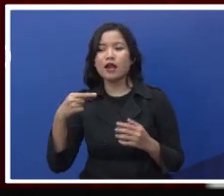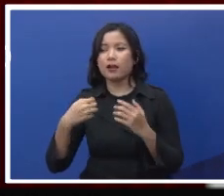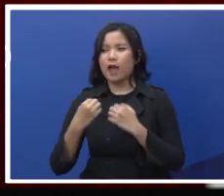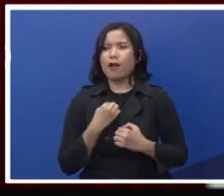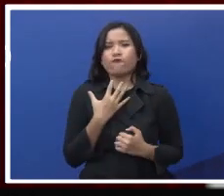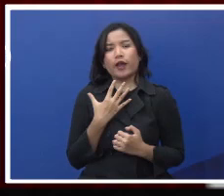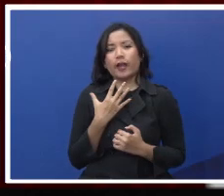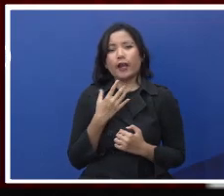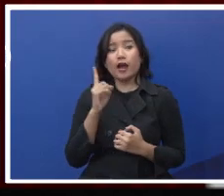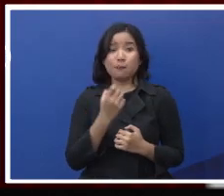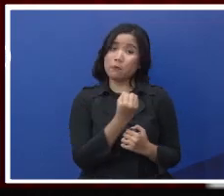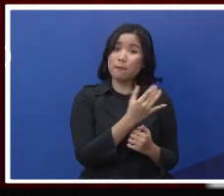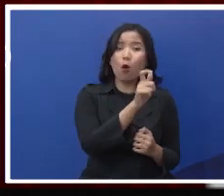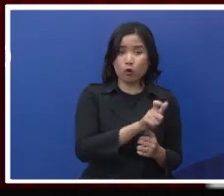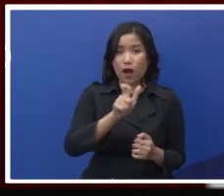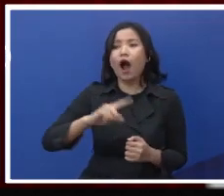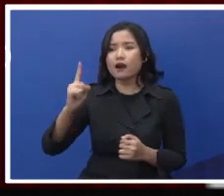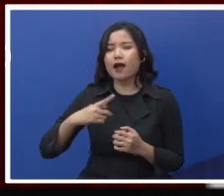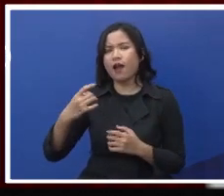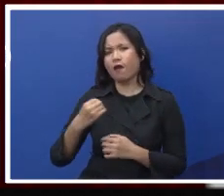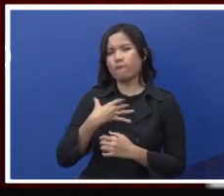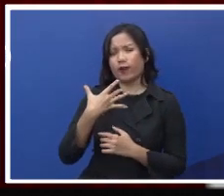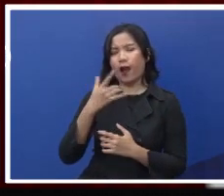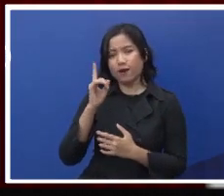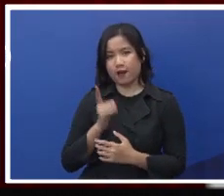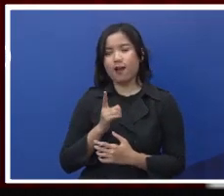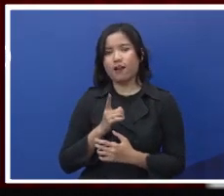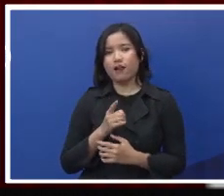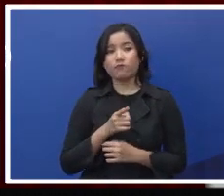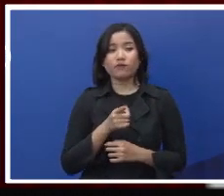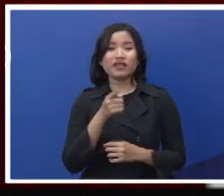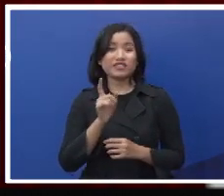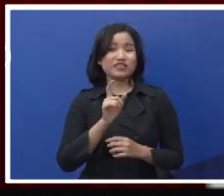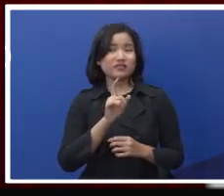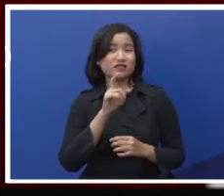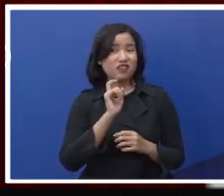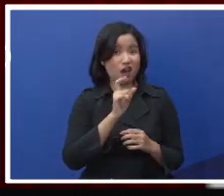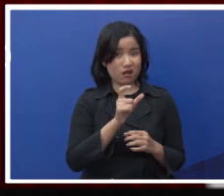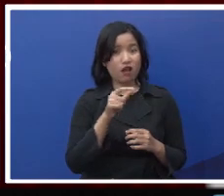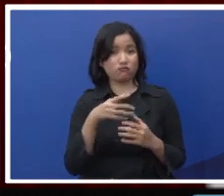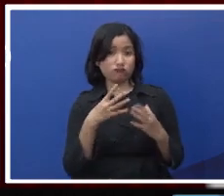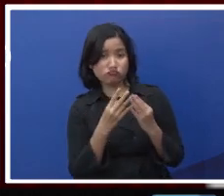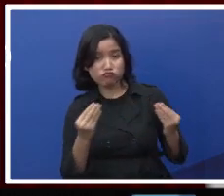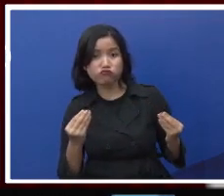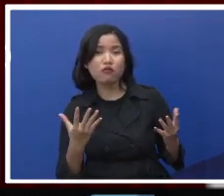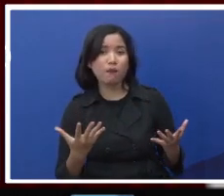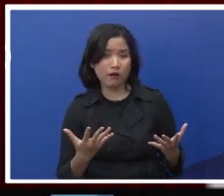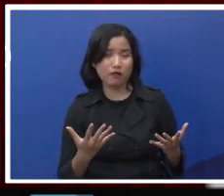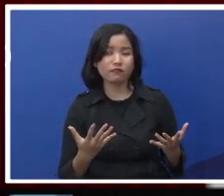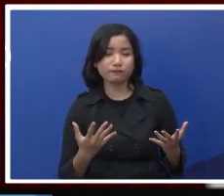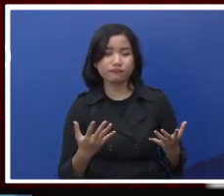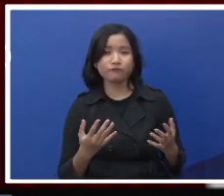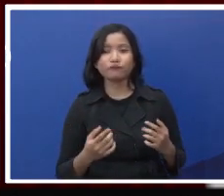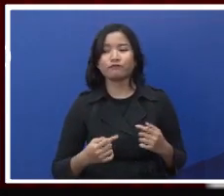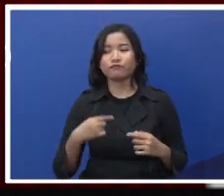muncul pada sebagian orang. Nah, sebagai alternatif hal tersebut, tentunya kita akan